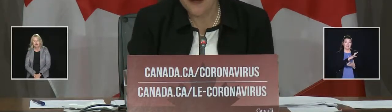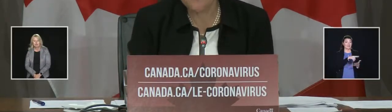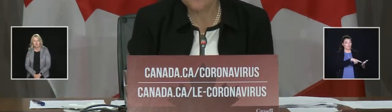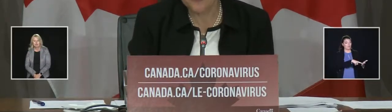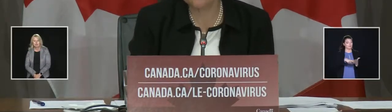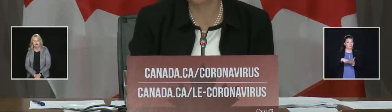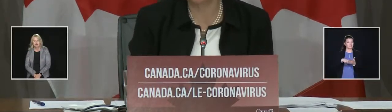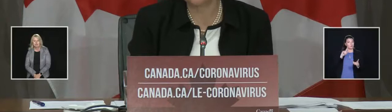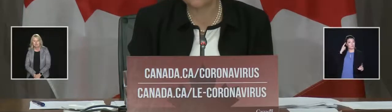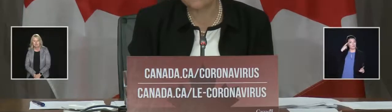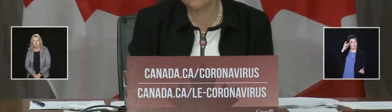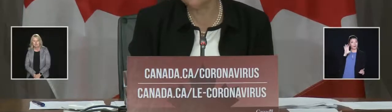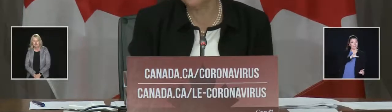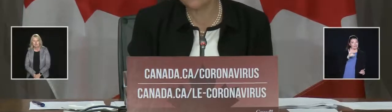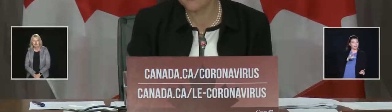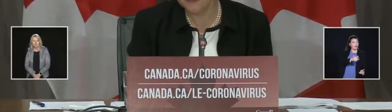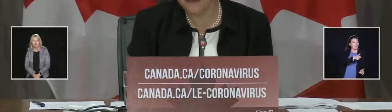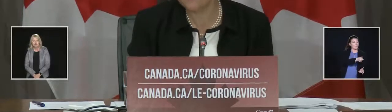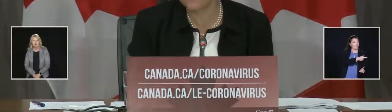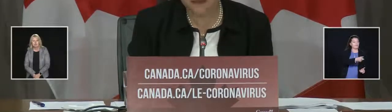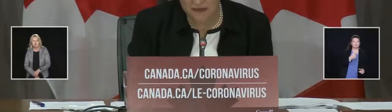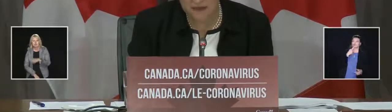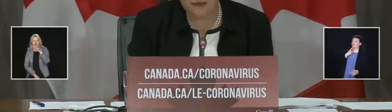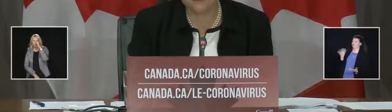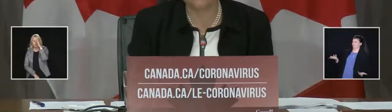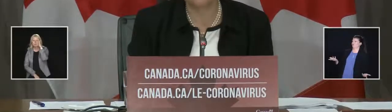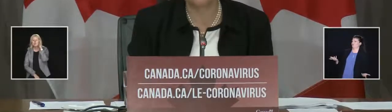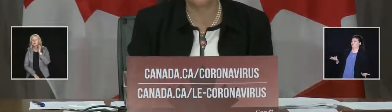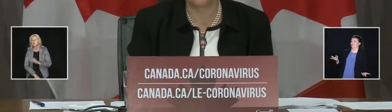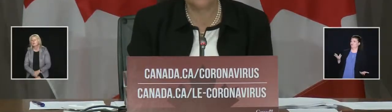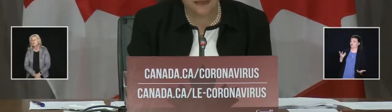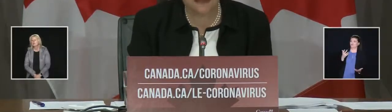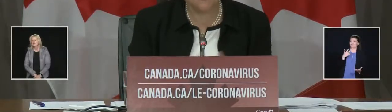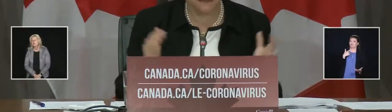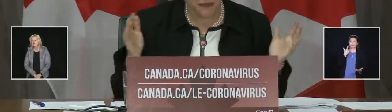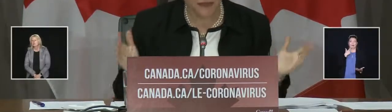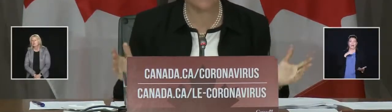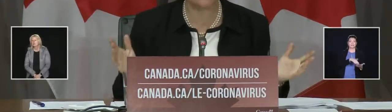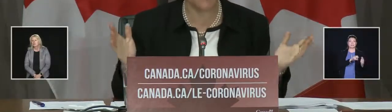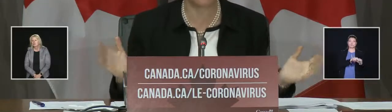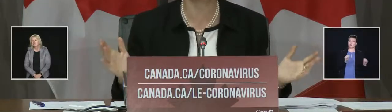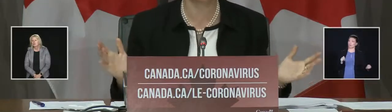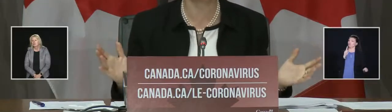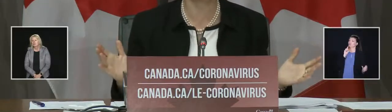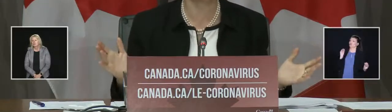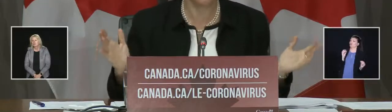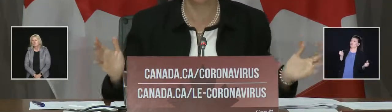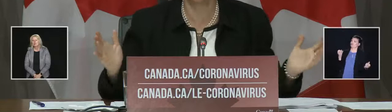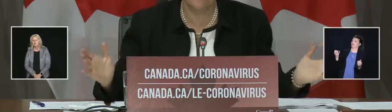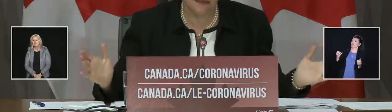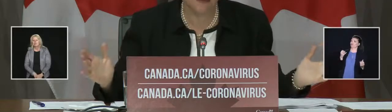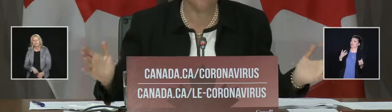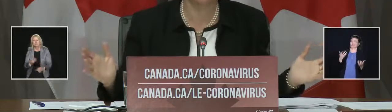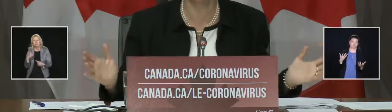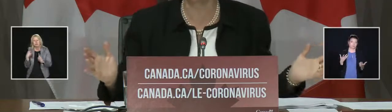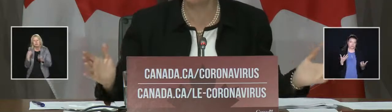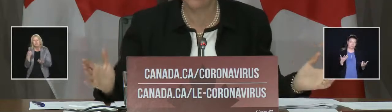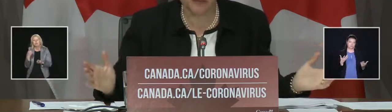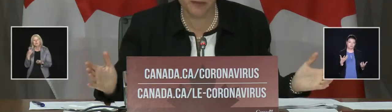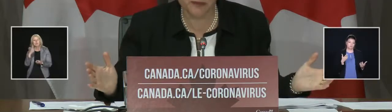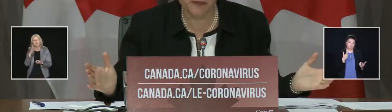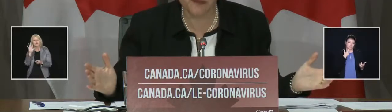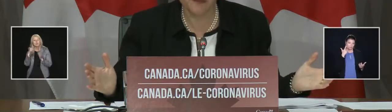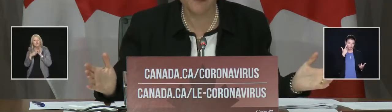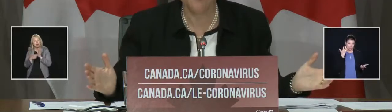n'acceptaient pas que le racisme systématique existe. Le racisme systématique existe dans